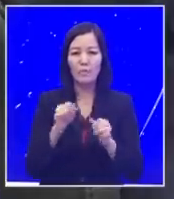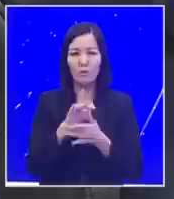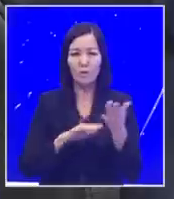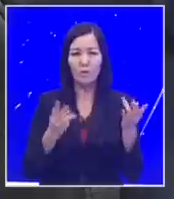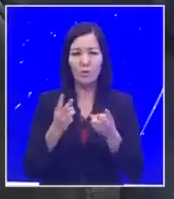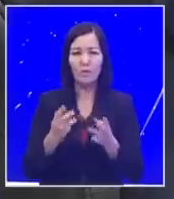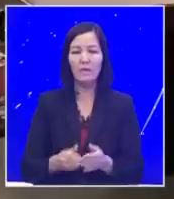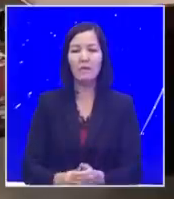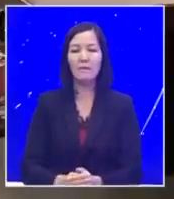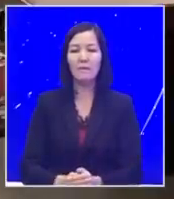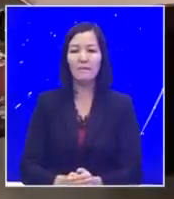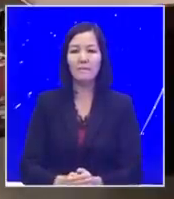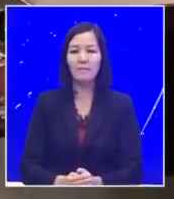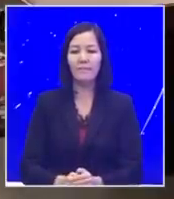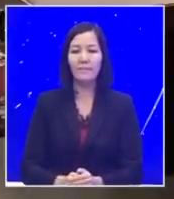ескертті.